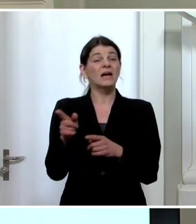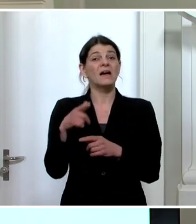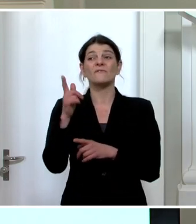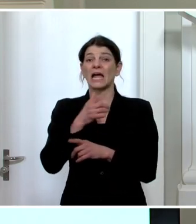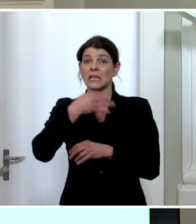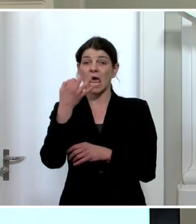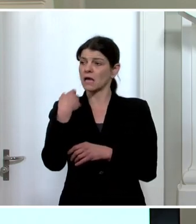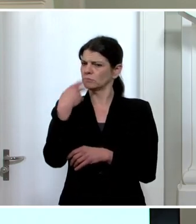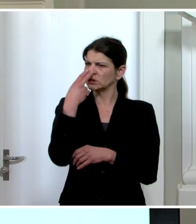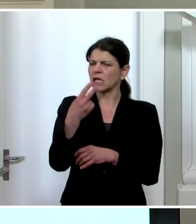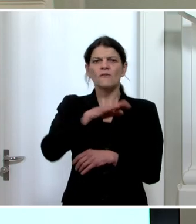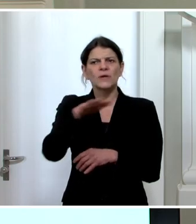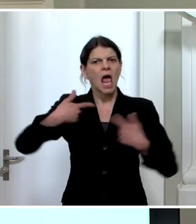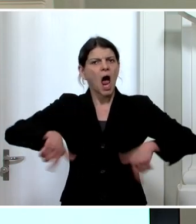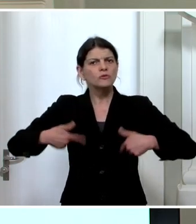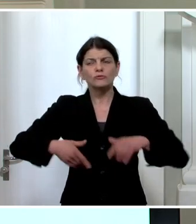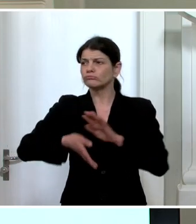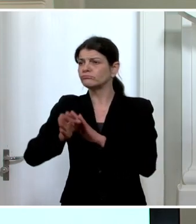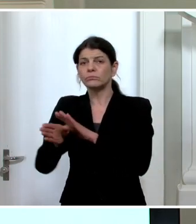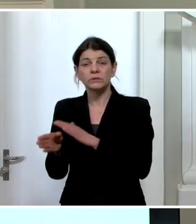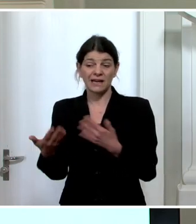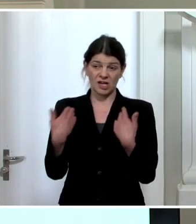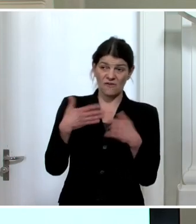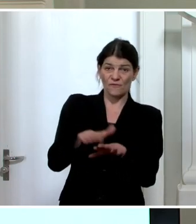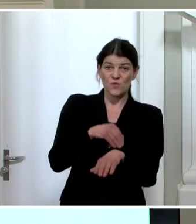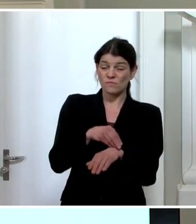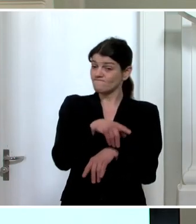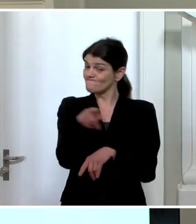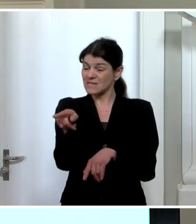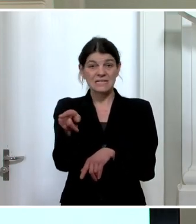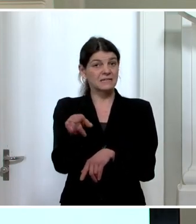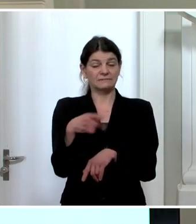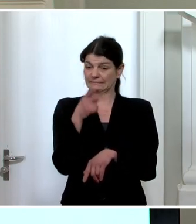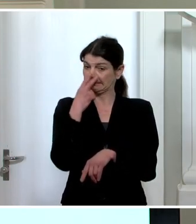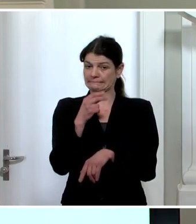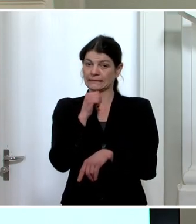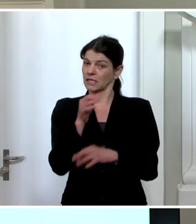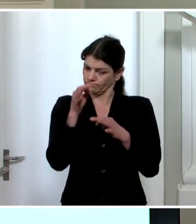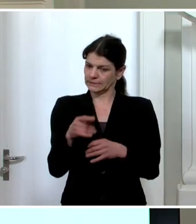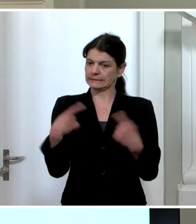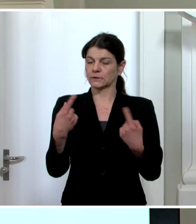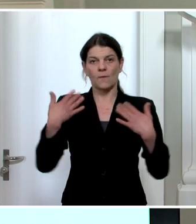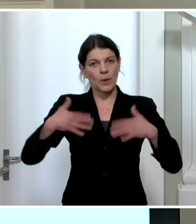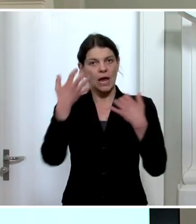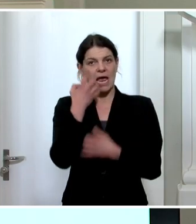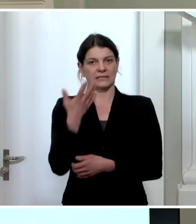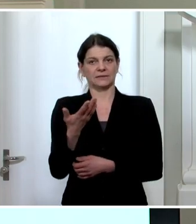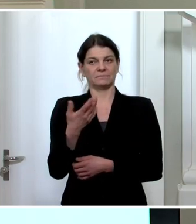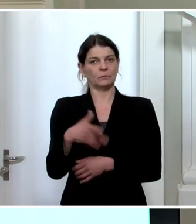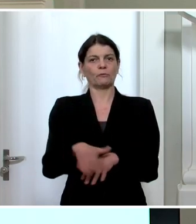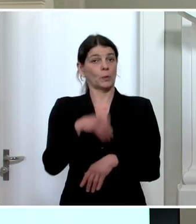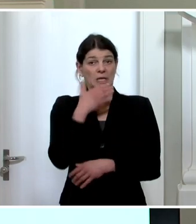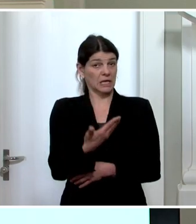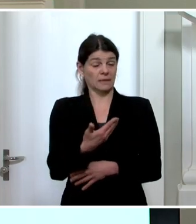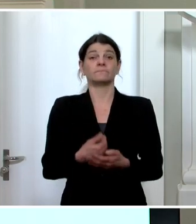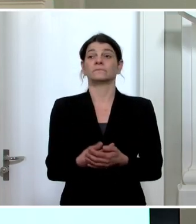beobachtete Ausflugsverhalten lässt vermuten, dass der Ernst der Lage noch nicht bei allen gleichsam angekommen ist.